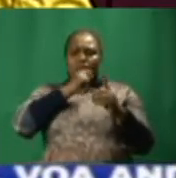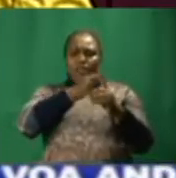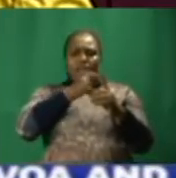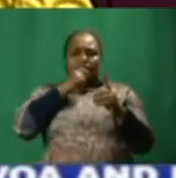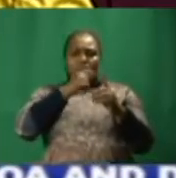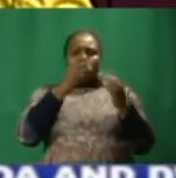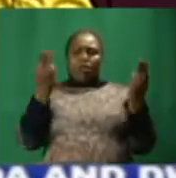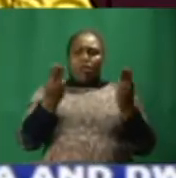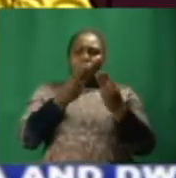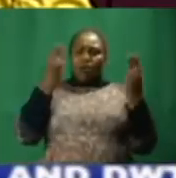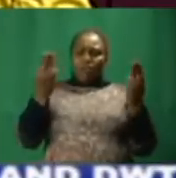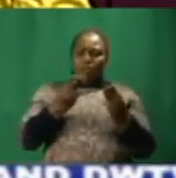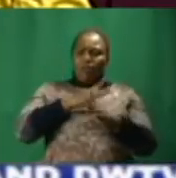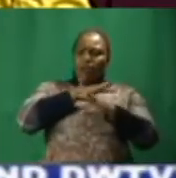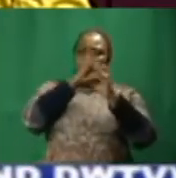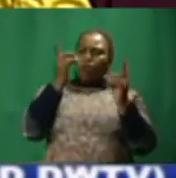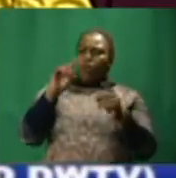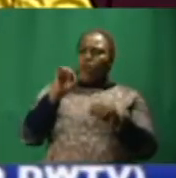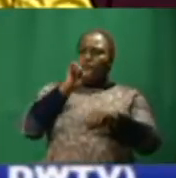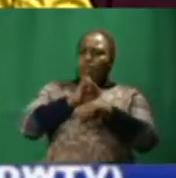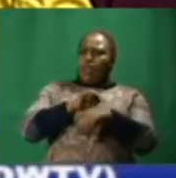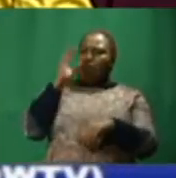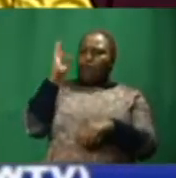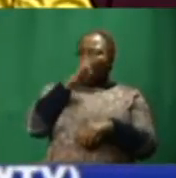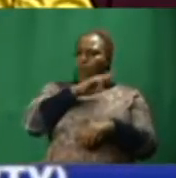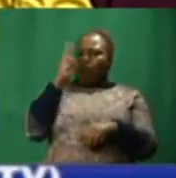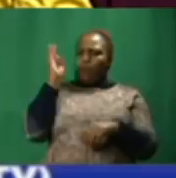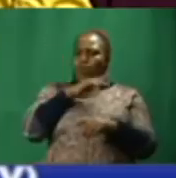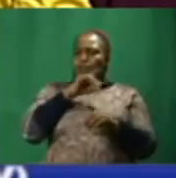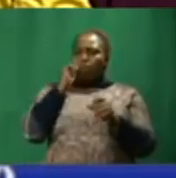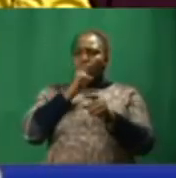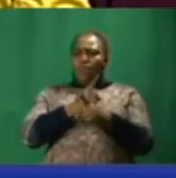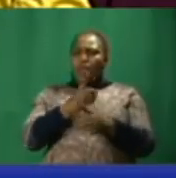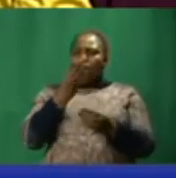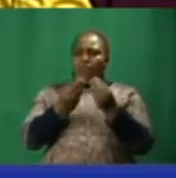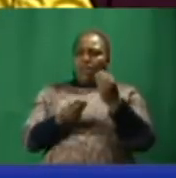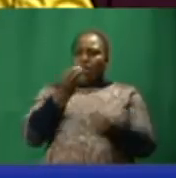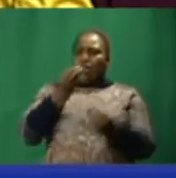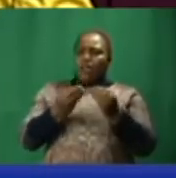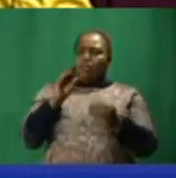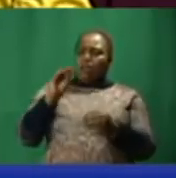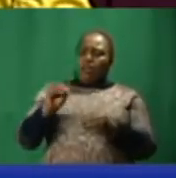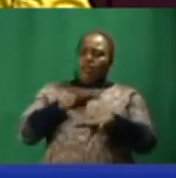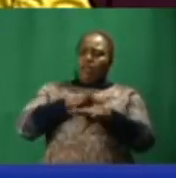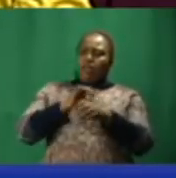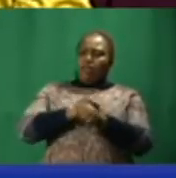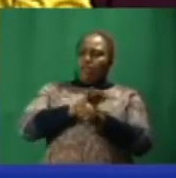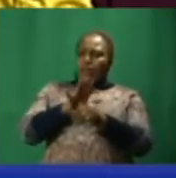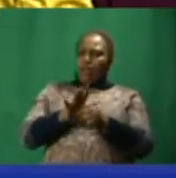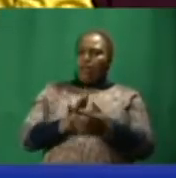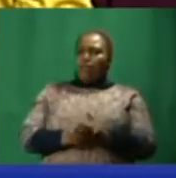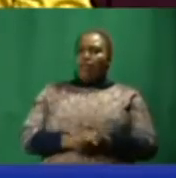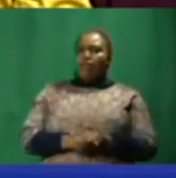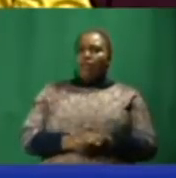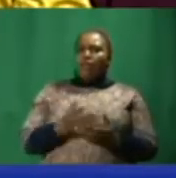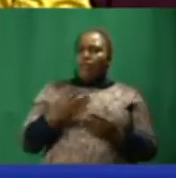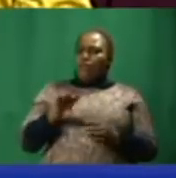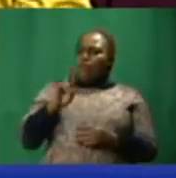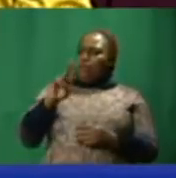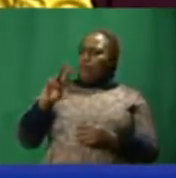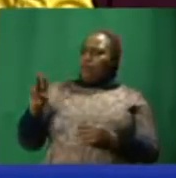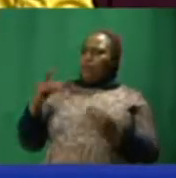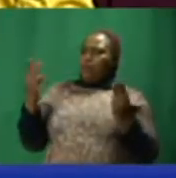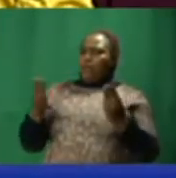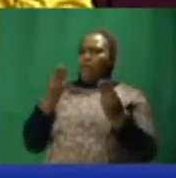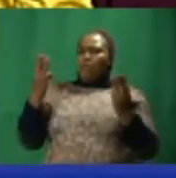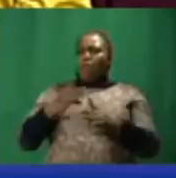bayicaphelisise batali bebantwana ikakhulukati labo lesebana lomkhuhlane we-COVID-19. Samukelisiwe nile nikhulumisana nebetempilo ngayo